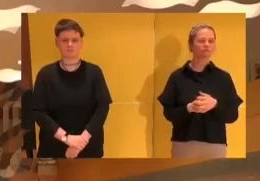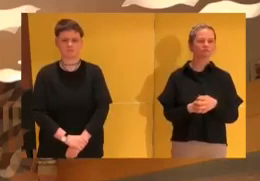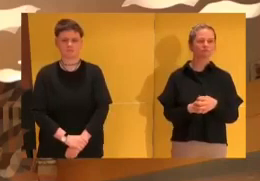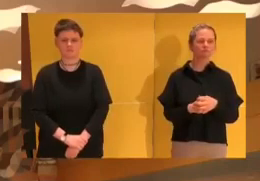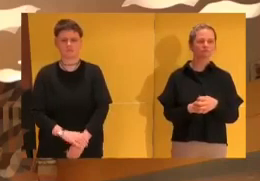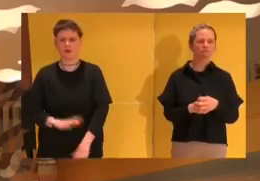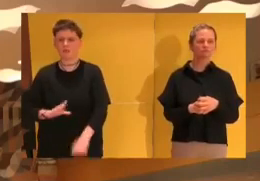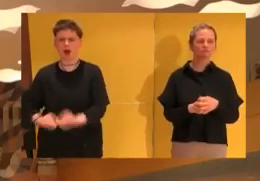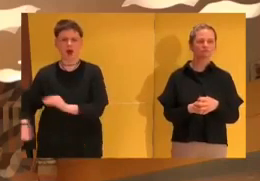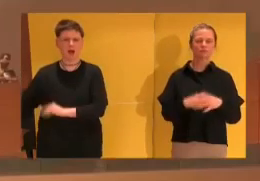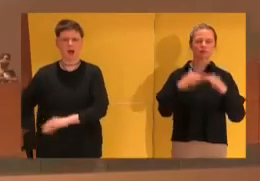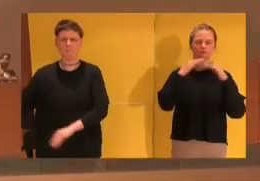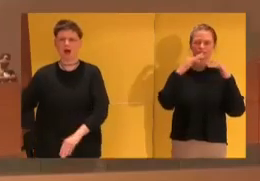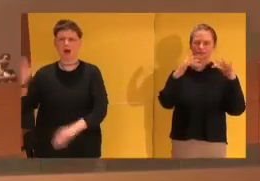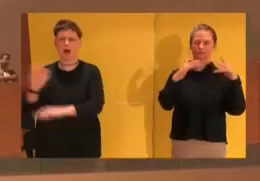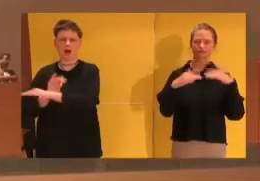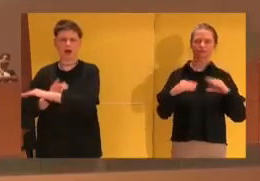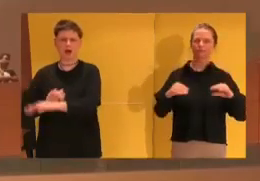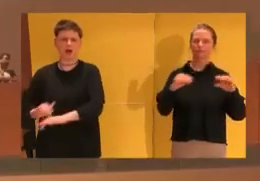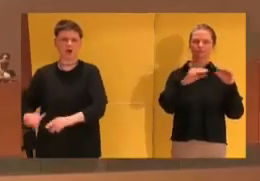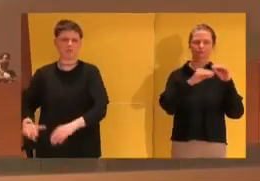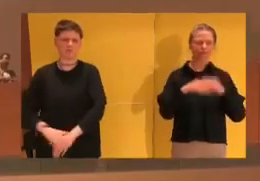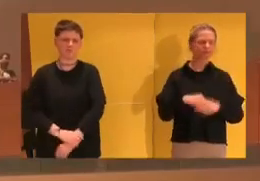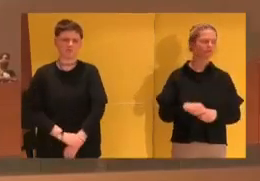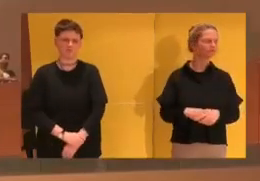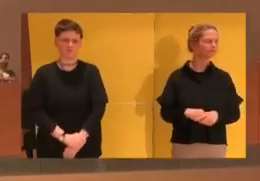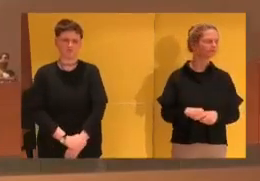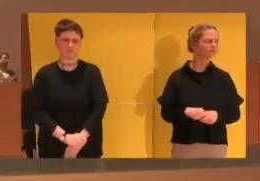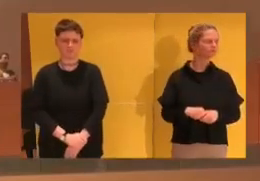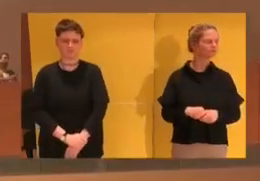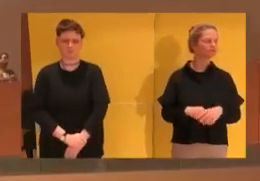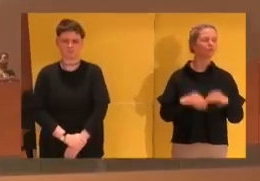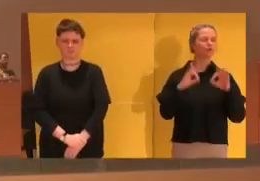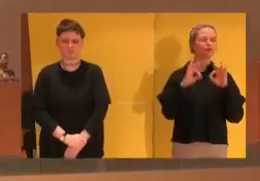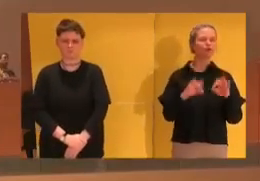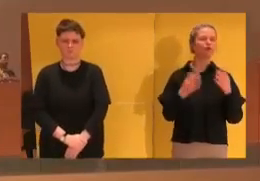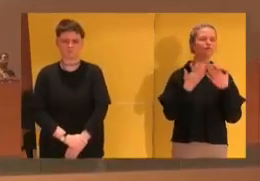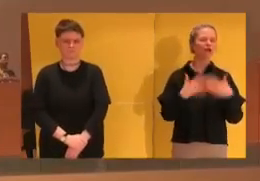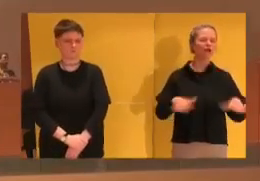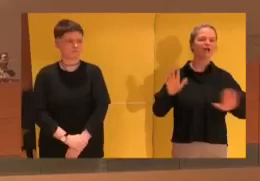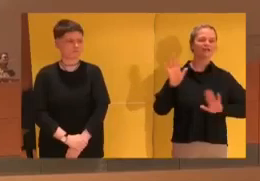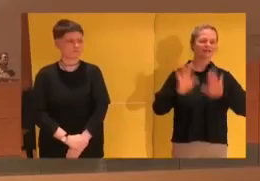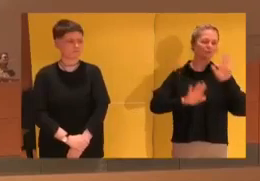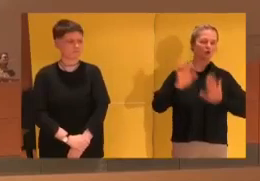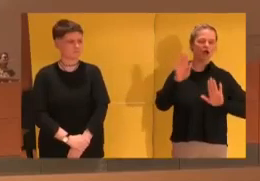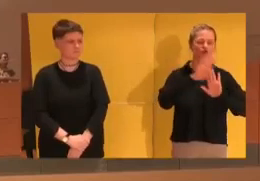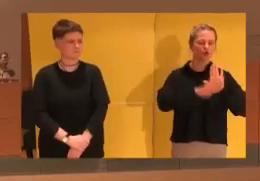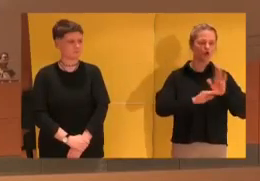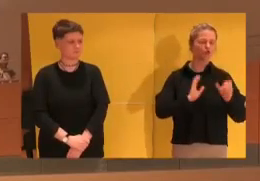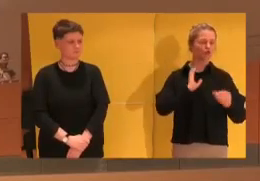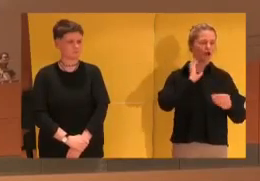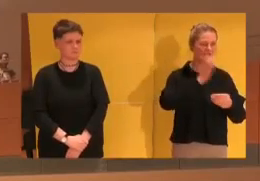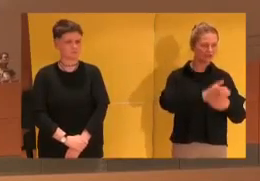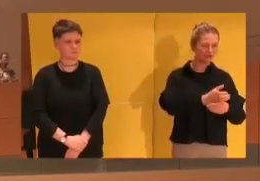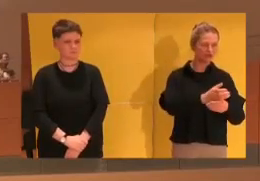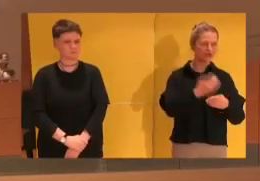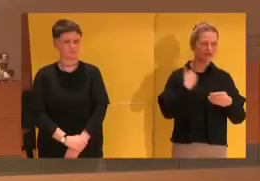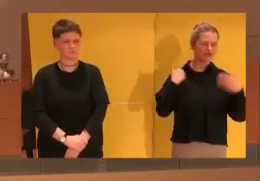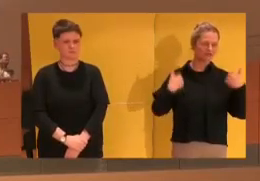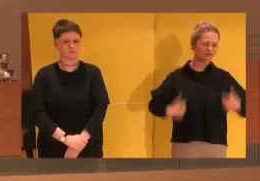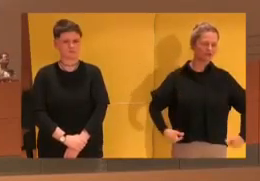eine freiheitliche, demokratische Gesellschaft einzutreten. Und dafür stehe ich und dafür werde ich kämpfen mit allem, was